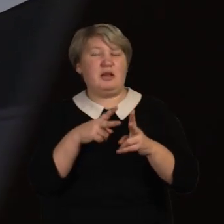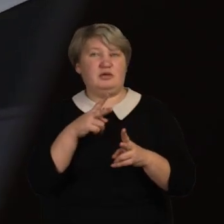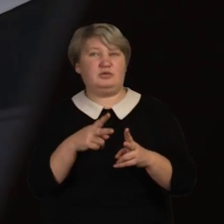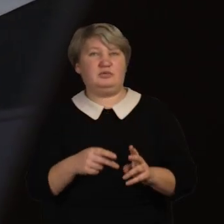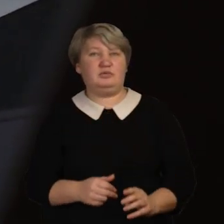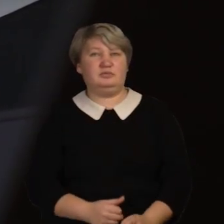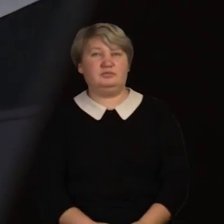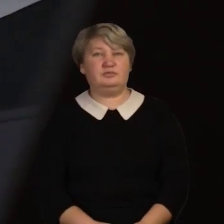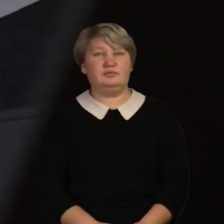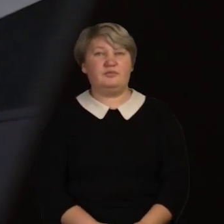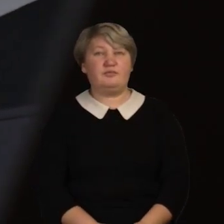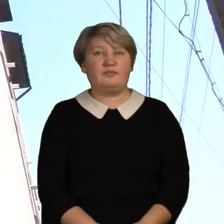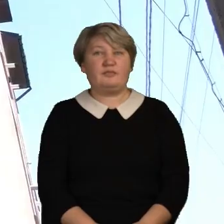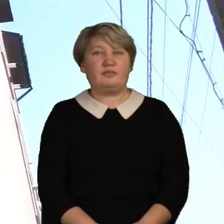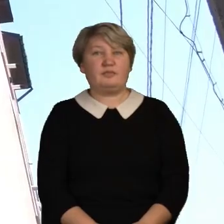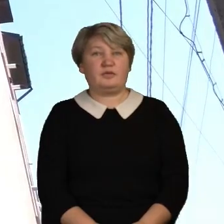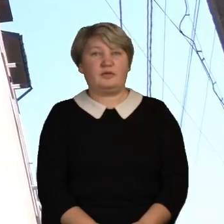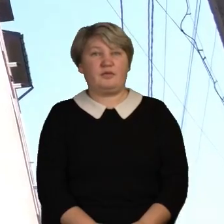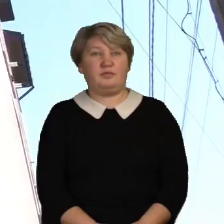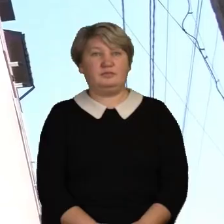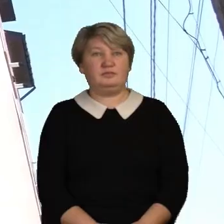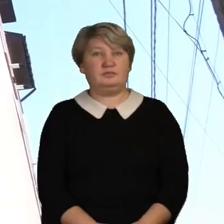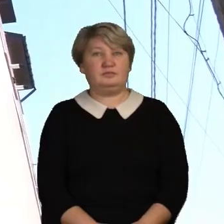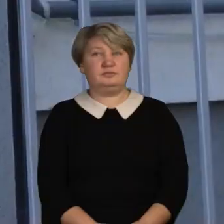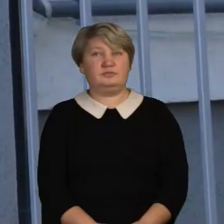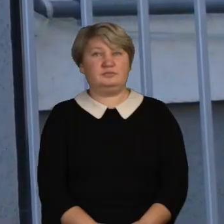Назар Вінтонюк. Новини Суспільне. Івано-Франківськ.